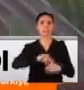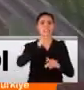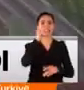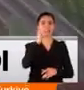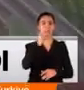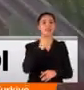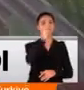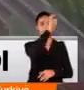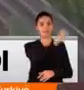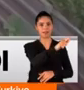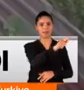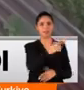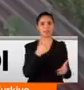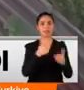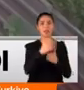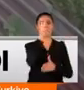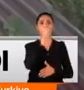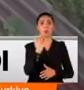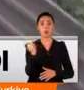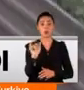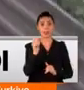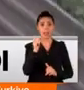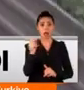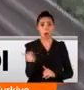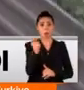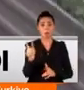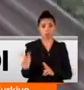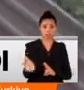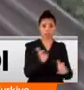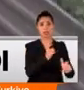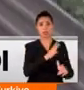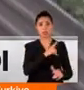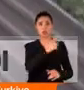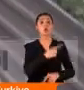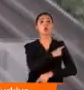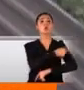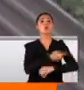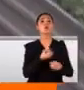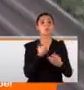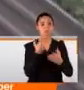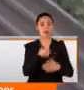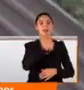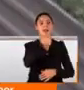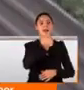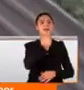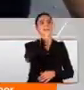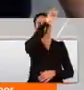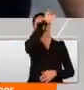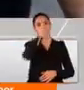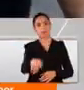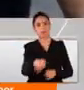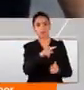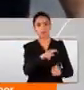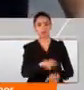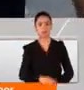Hırsızlardan önce kadın olanlar yaklaşık 300 kiloluk motoru taşımaya kalkıştı. Onların gücü yetmeyince erkek olan da devreye girdi. İki